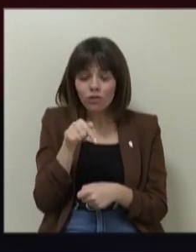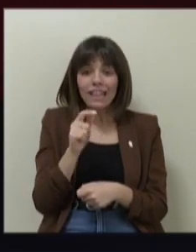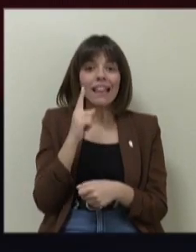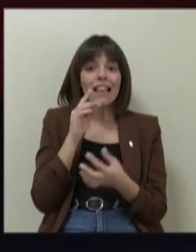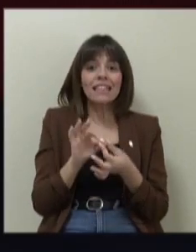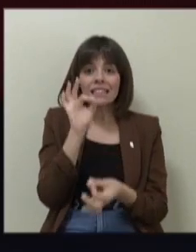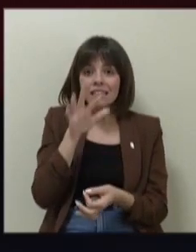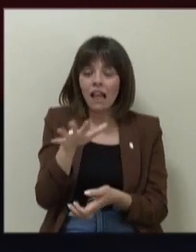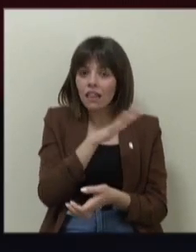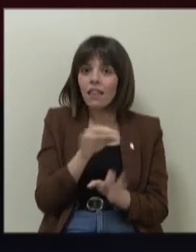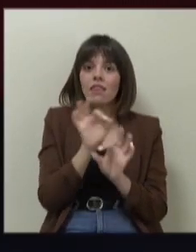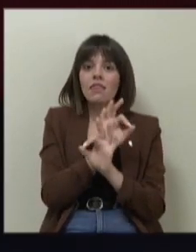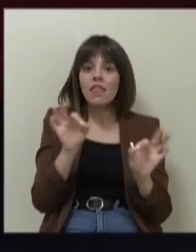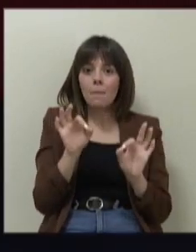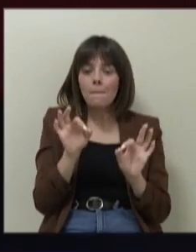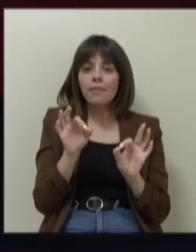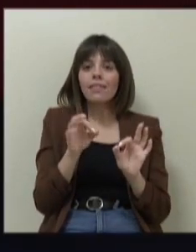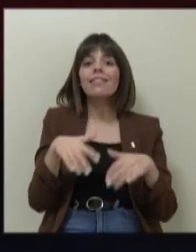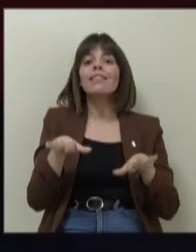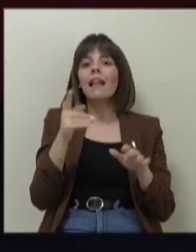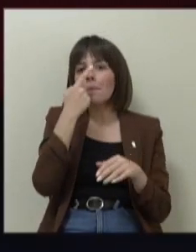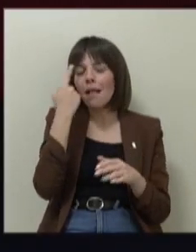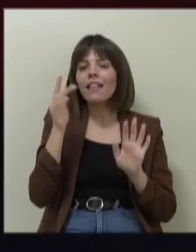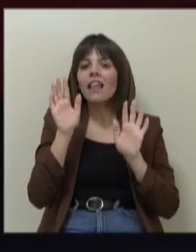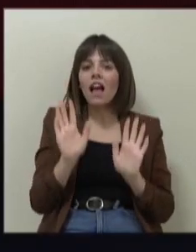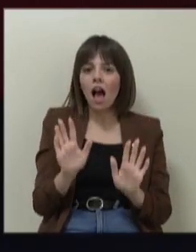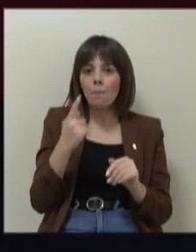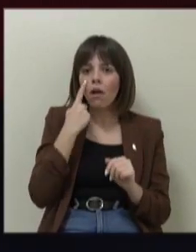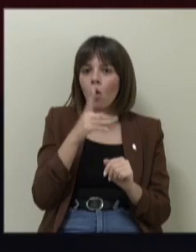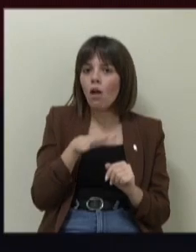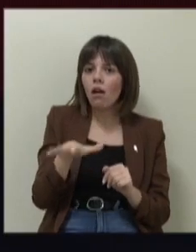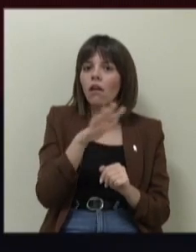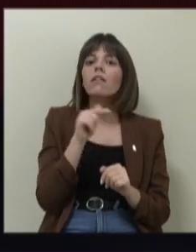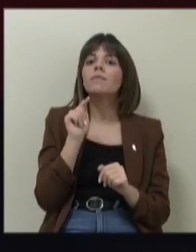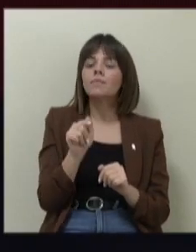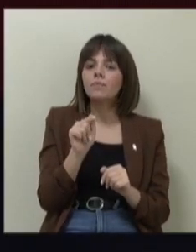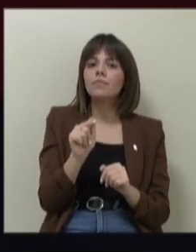insanlığının tamamının değil bir belki ama sahil ekseriyetinin